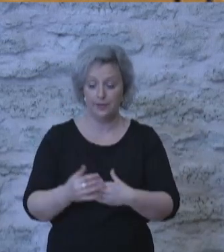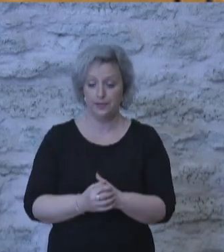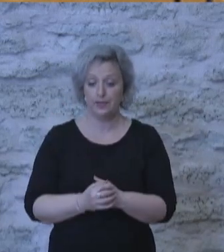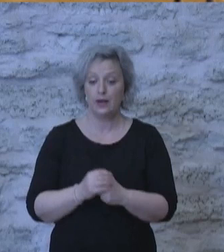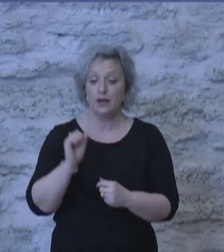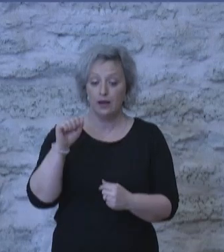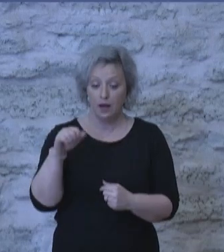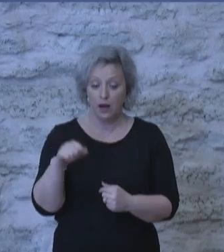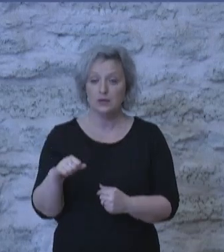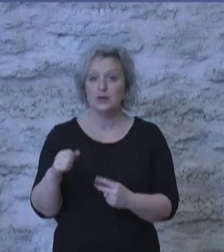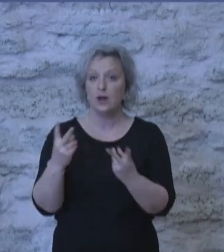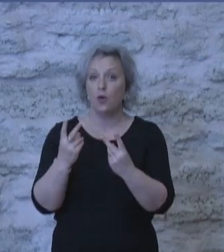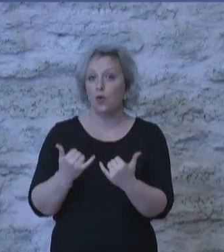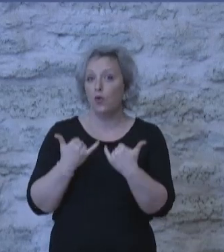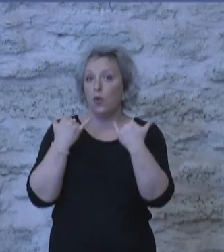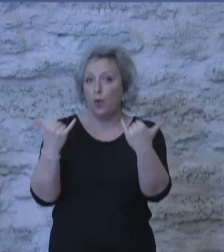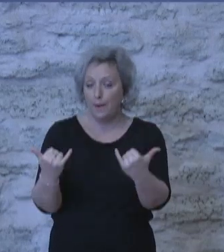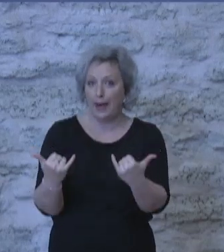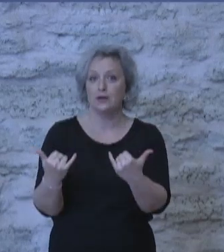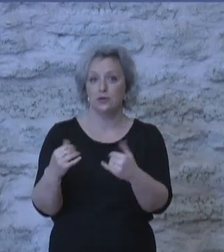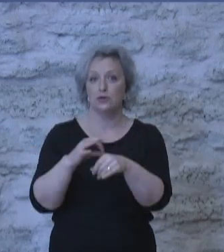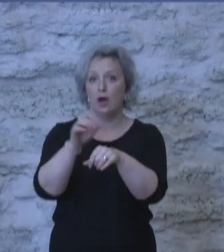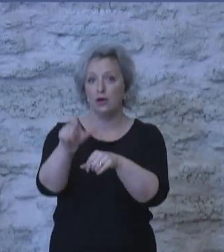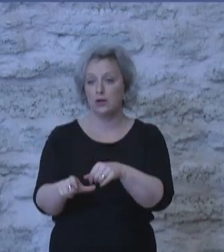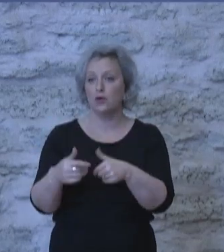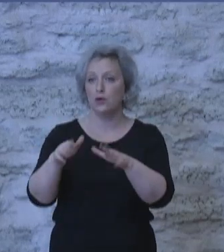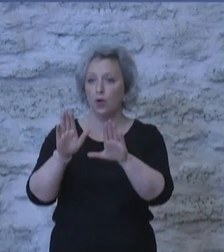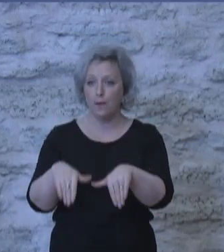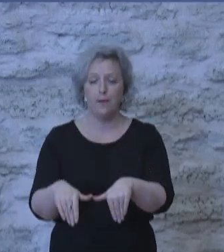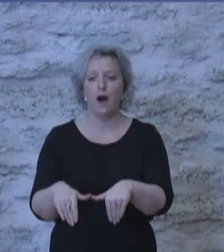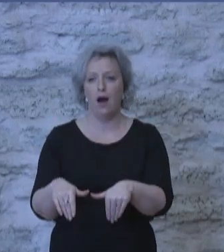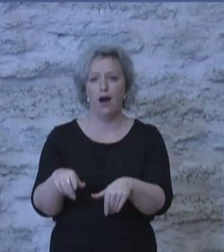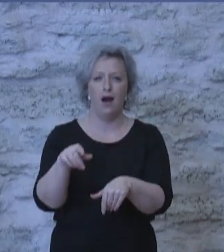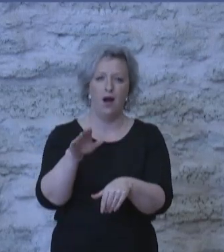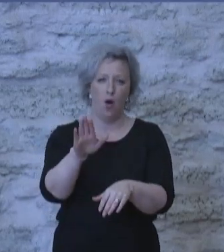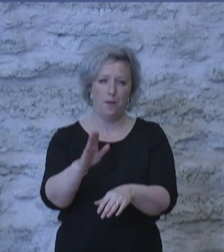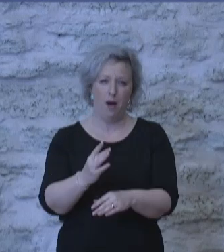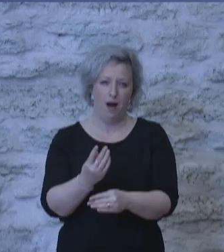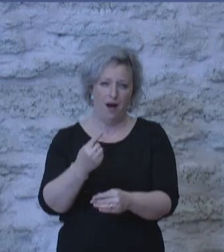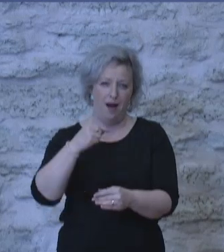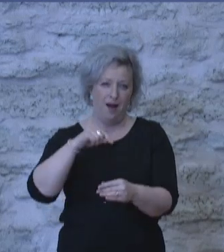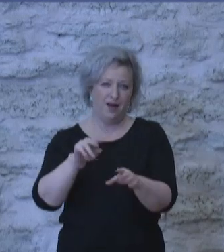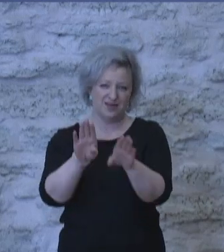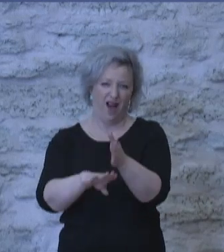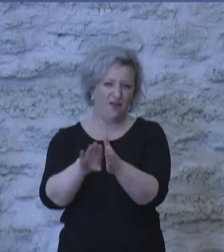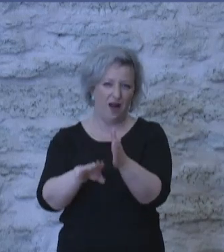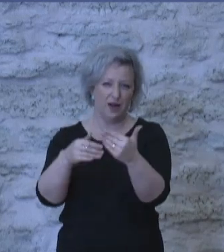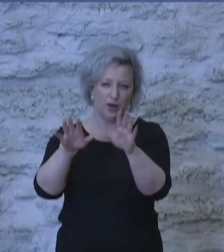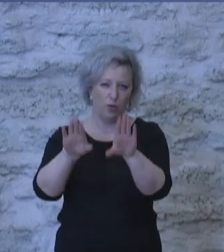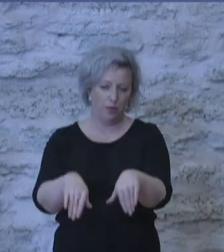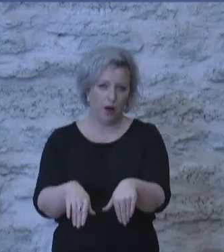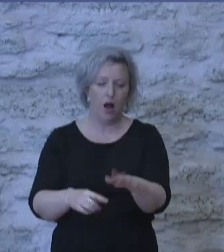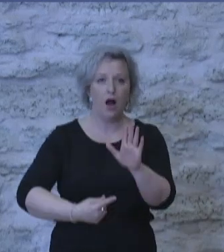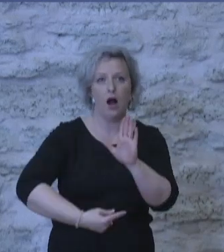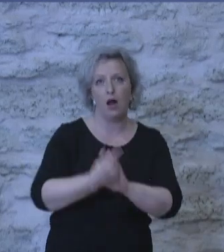Ja noh, nagu rugupeatud rahvasaadikule juba täiesti igiomane on, alustab ta mingite täiesti alusetute